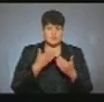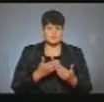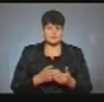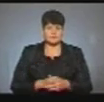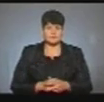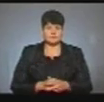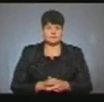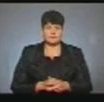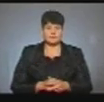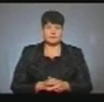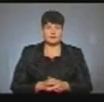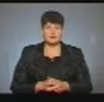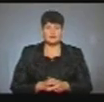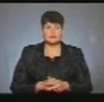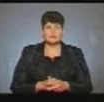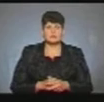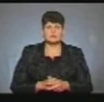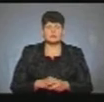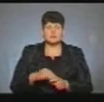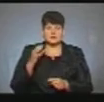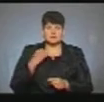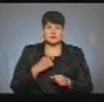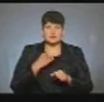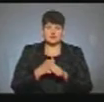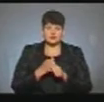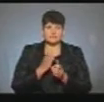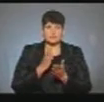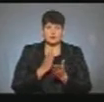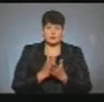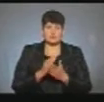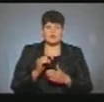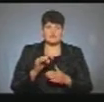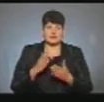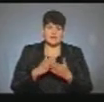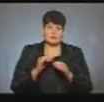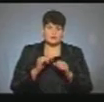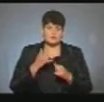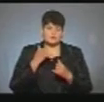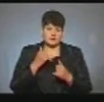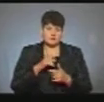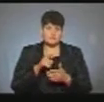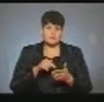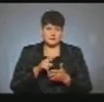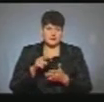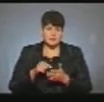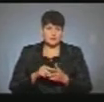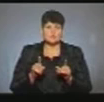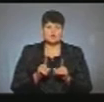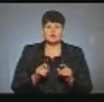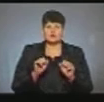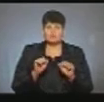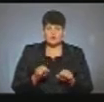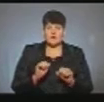підказує, що зірвався дзвінок, але я все ж таки нагадаю, що ми працюємо у прямому ефірі, є можливість телефонувати і ставити запитання щодо